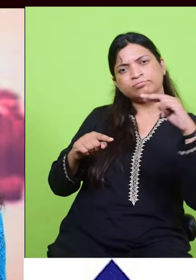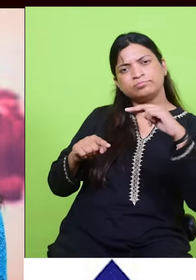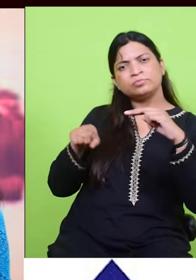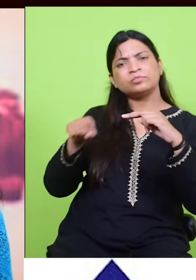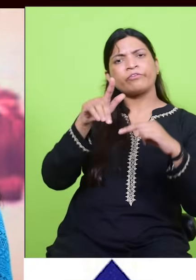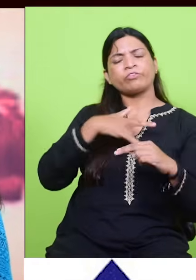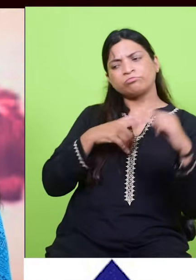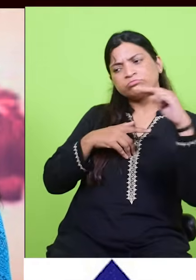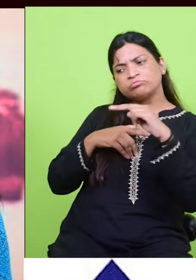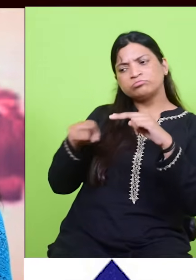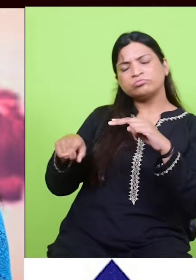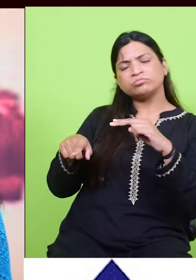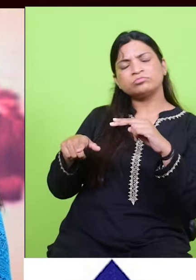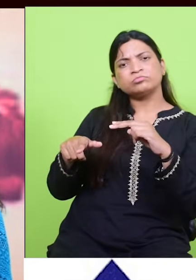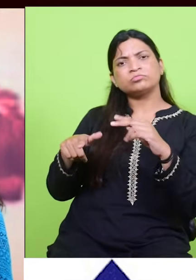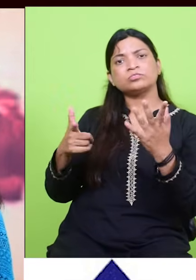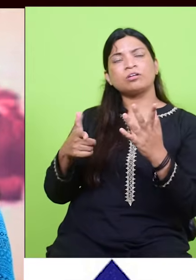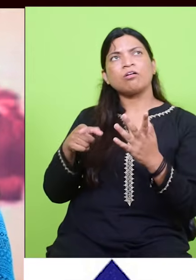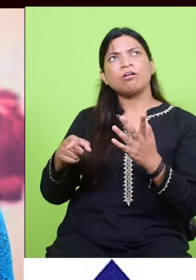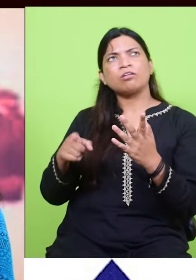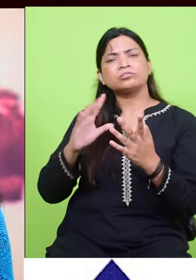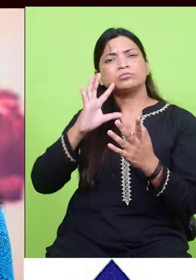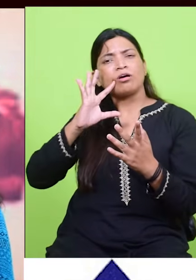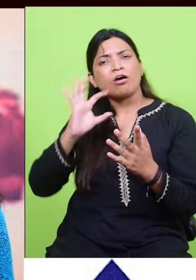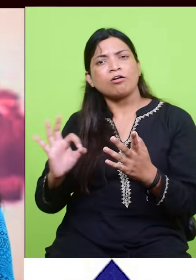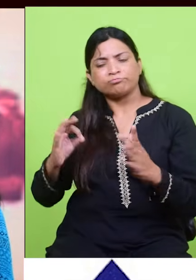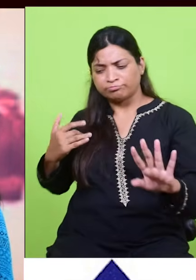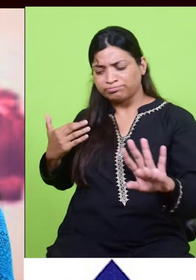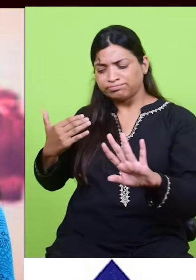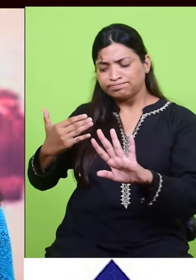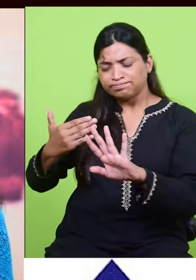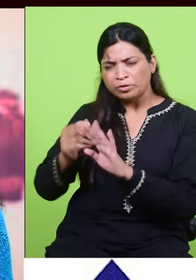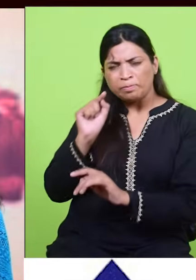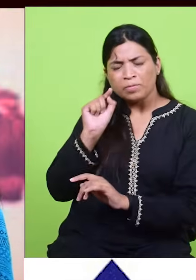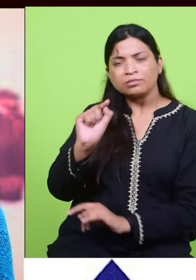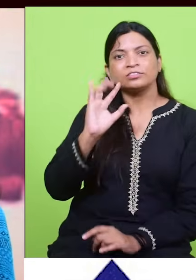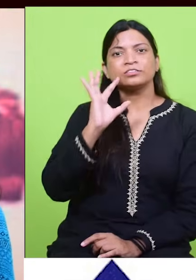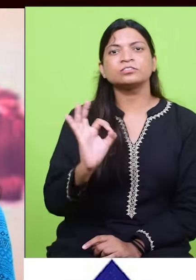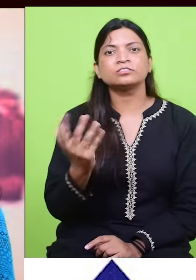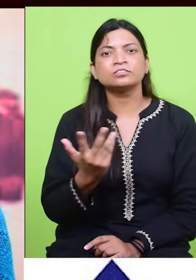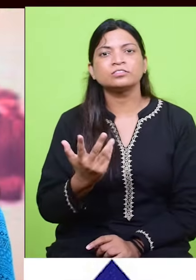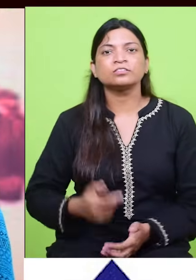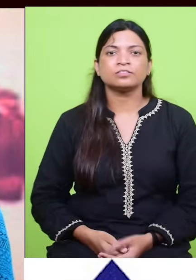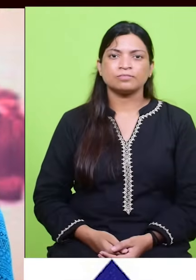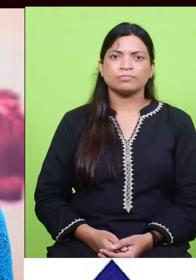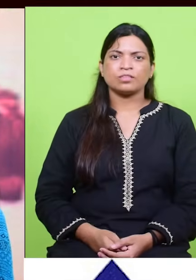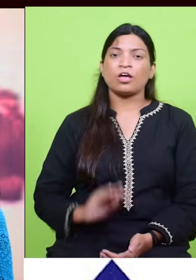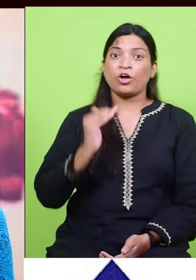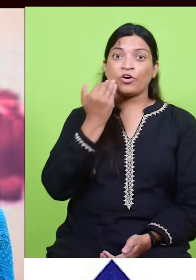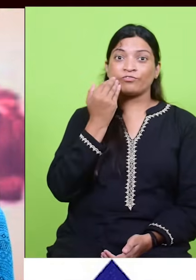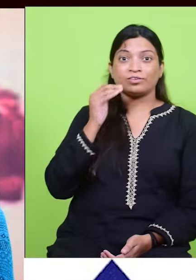क्या चेंज लगता है, या क्या लगता है आपको कि क्या ऐसा है जो उसके लिए इम्पोर्टेंट रहा है इस सफ़र में?